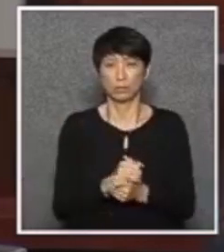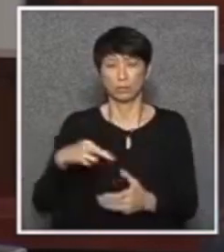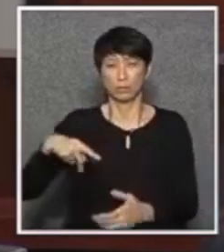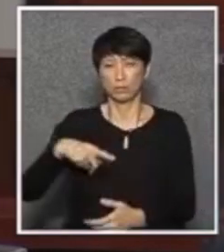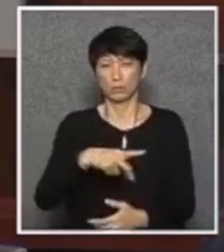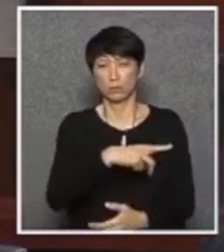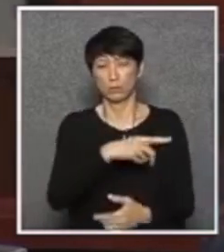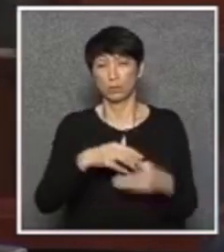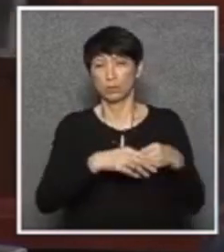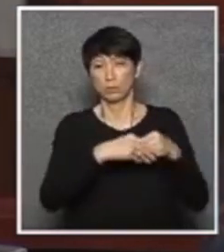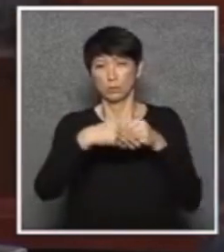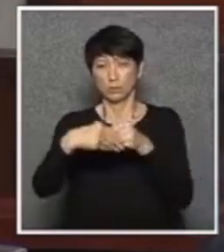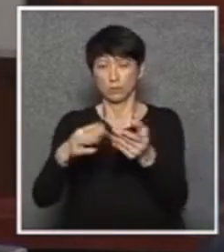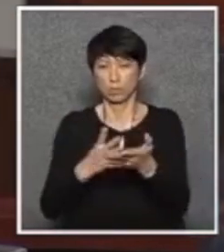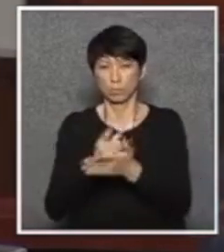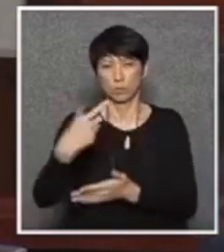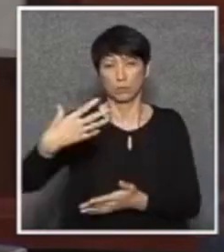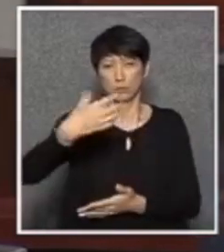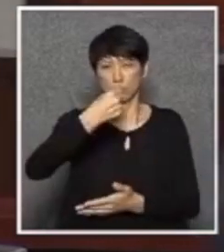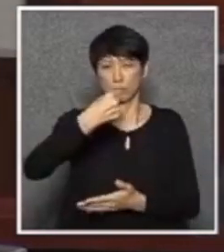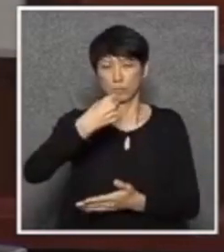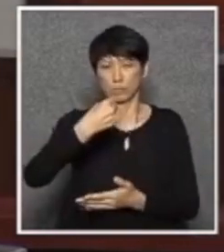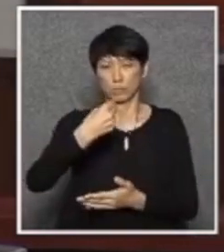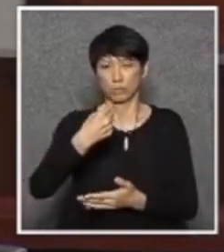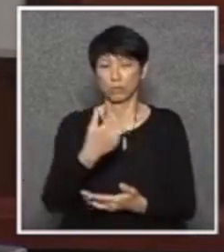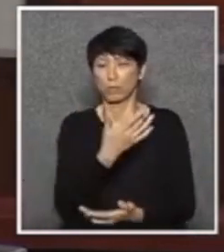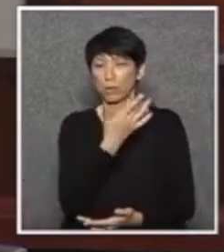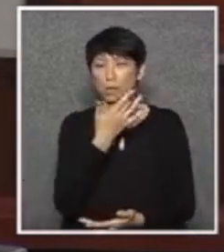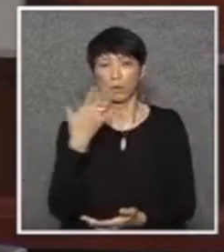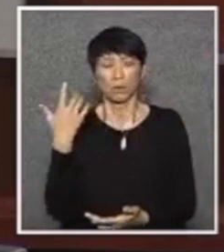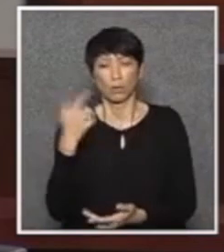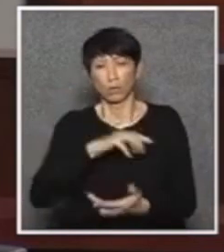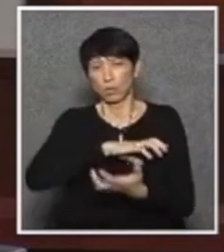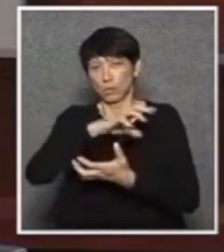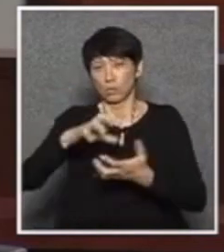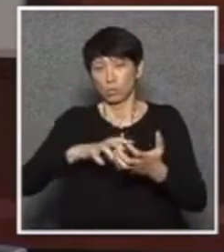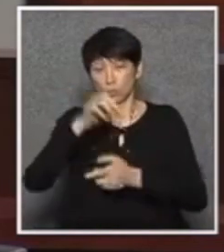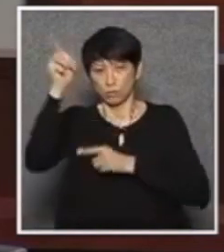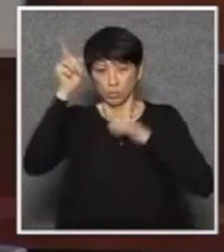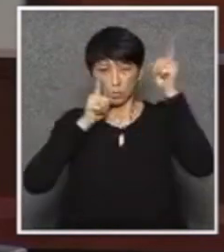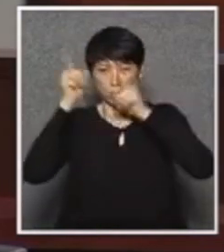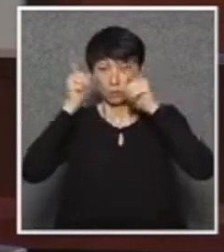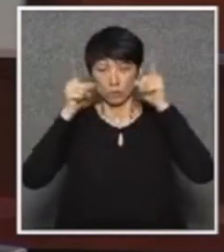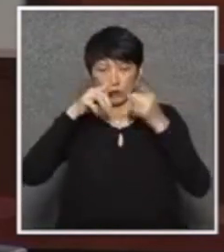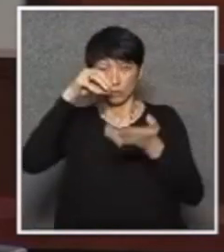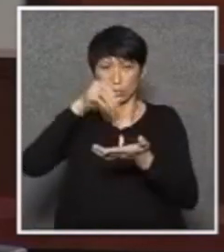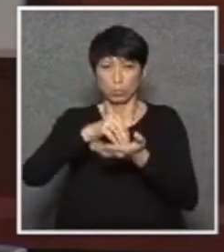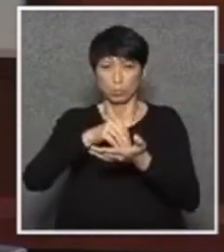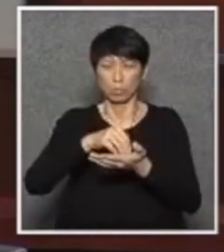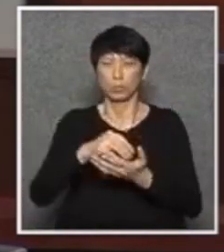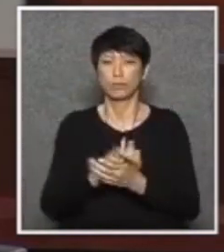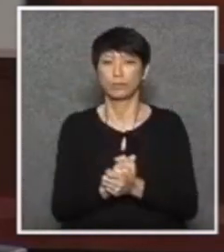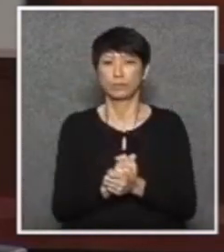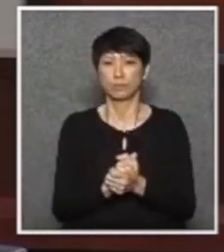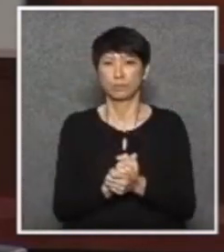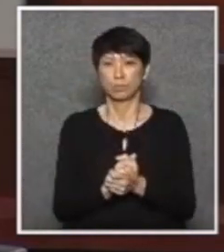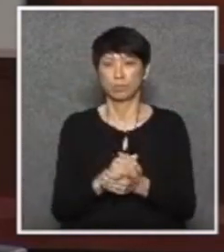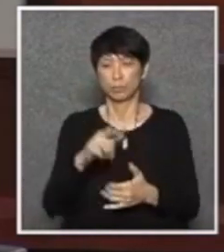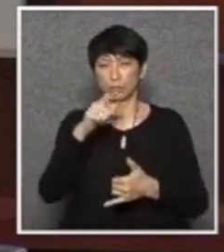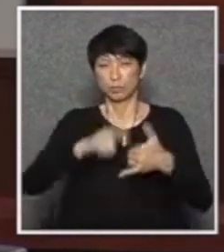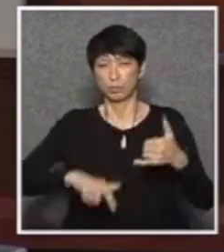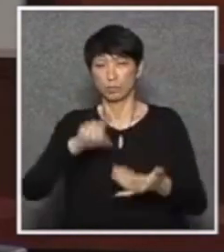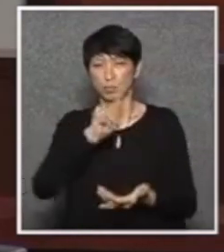這個專權體制幾近無法無天。決定重大決策的時候固然可以獨斷獨